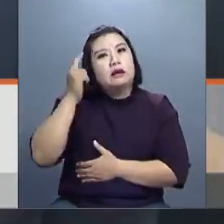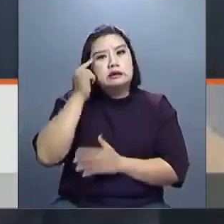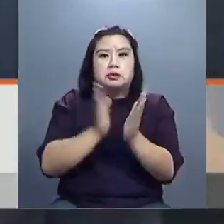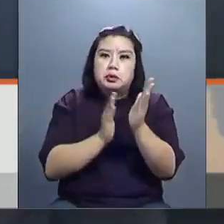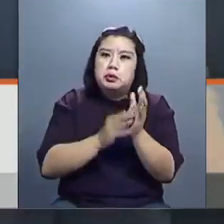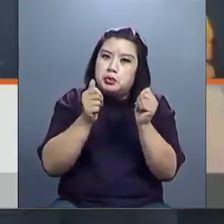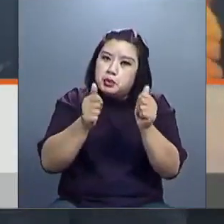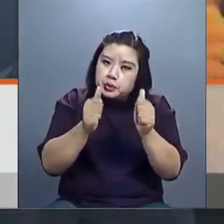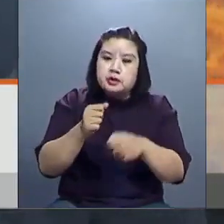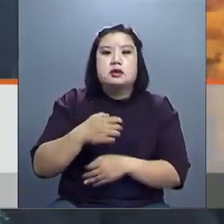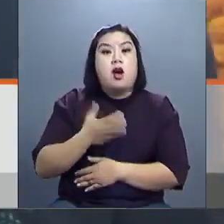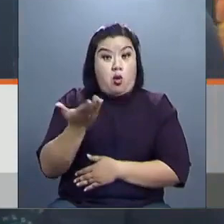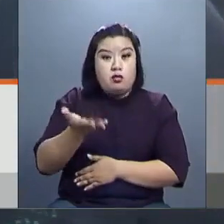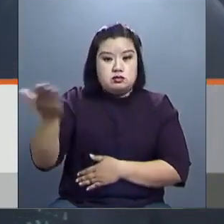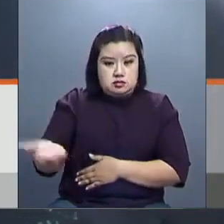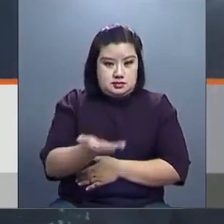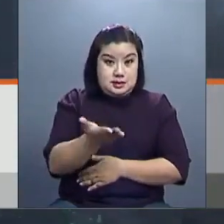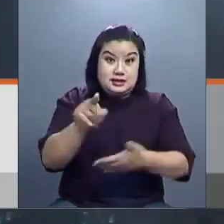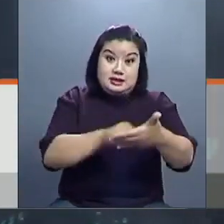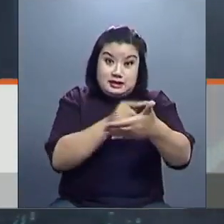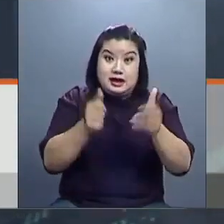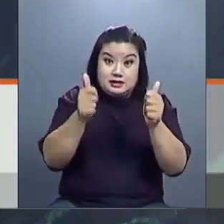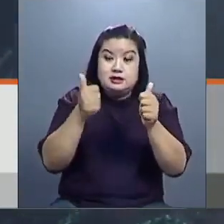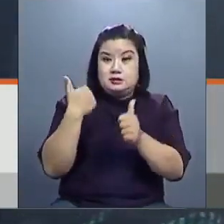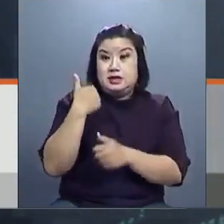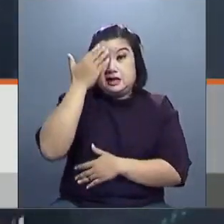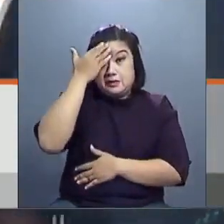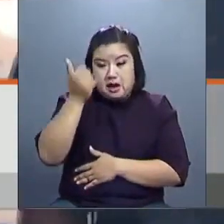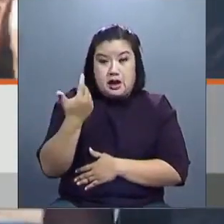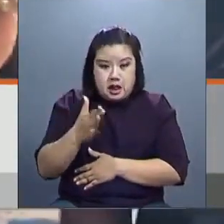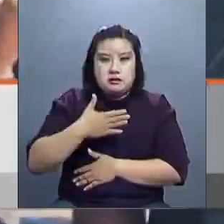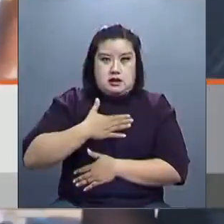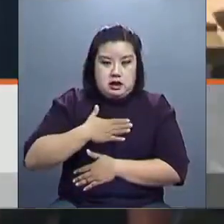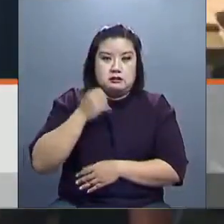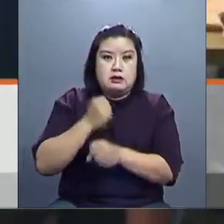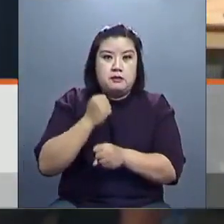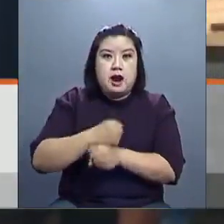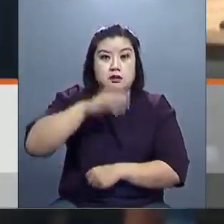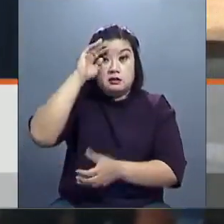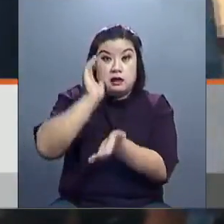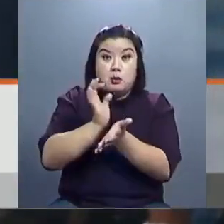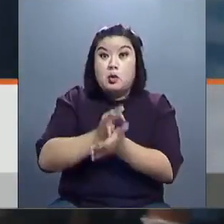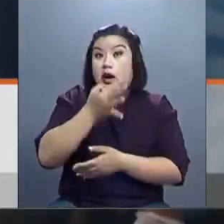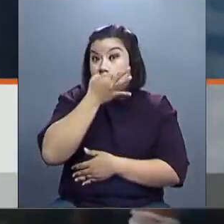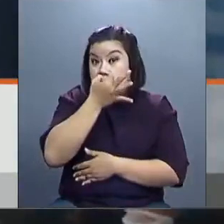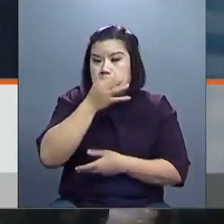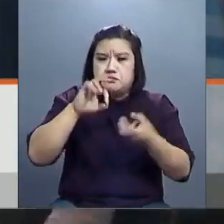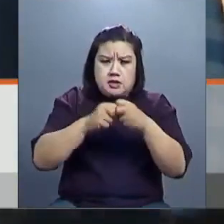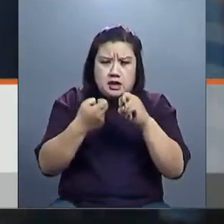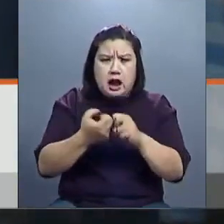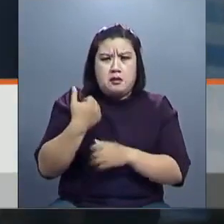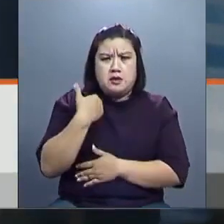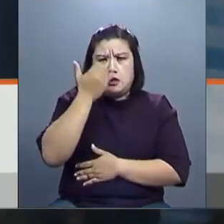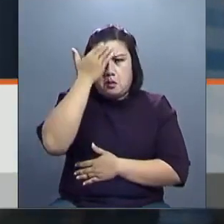าชนออกไปใช้สิทธิ์เลือกตั้งพร้อมย้ำว่าตลอดชีวิตรับราชการตำรวจได้มองเห็นปัญหาความเดือดร้อนของประชาชน